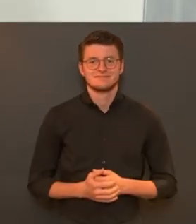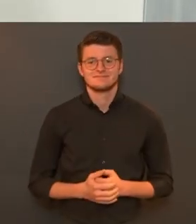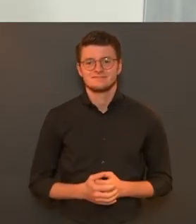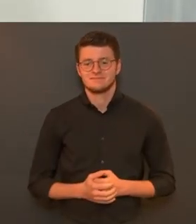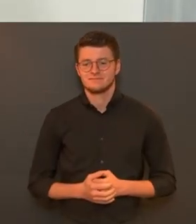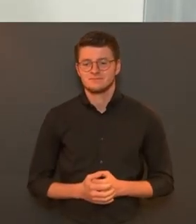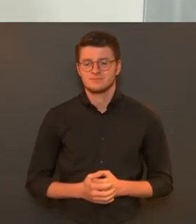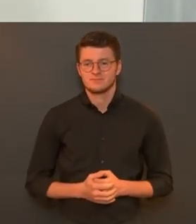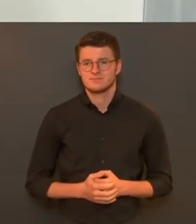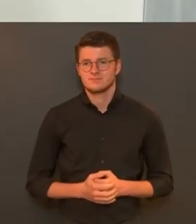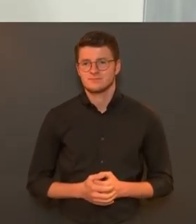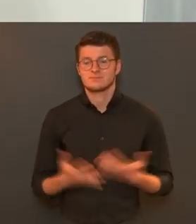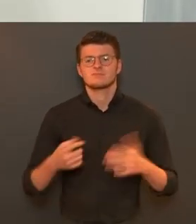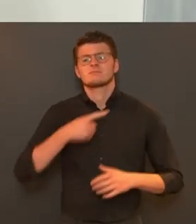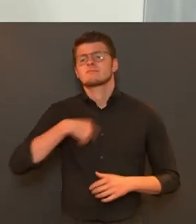Lors